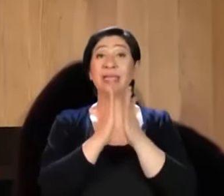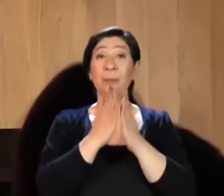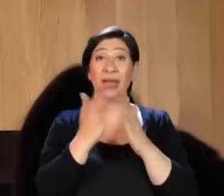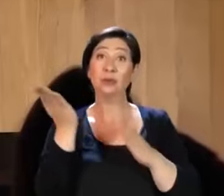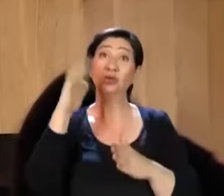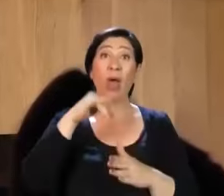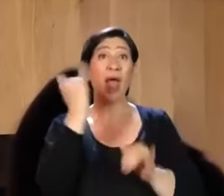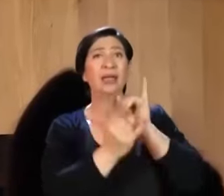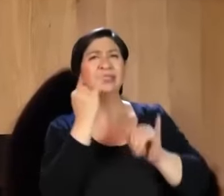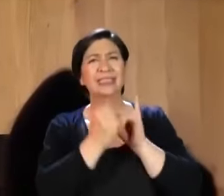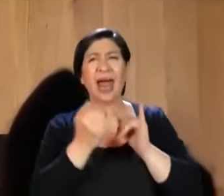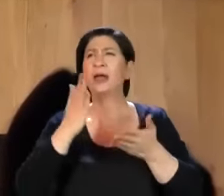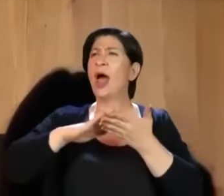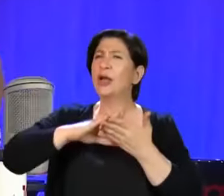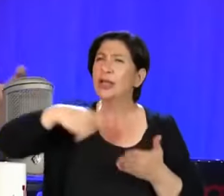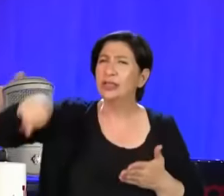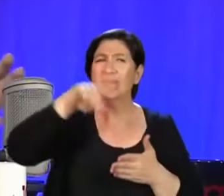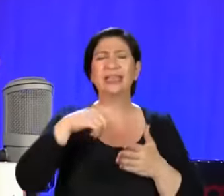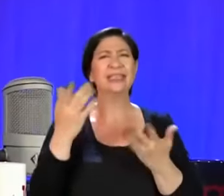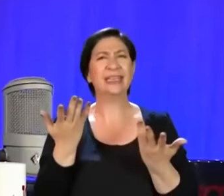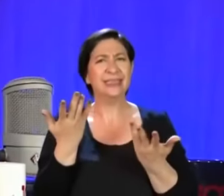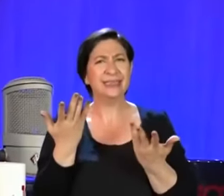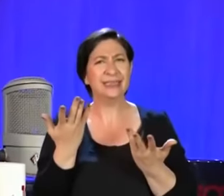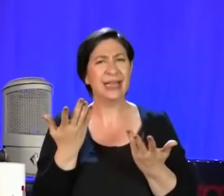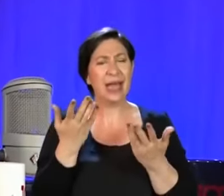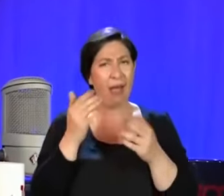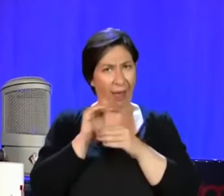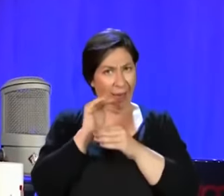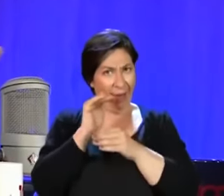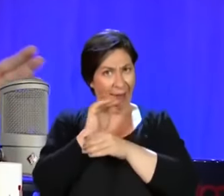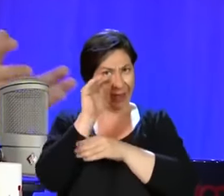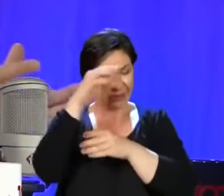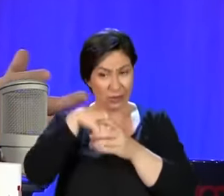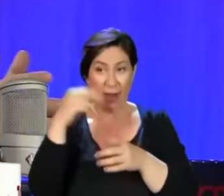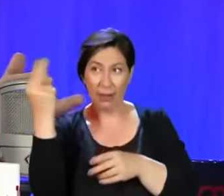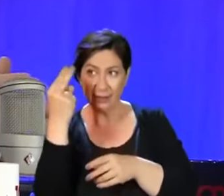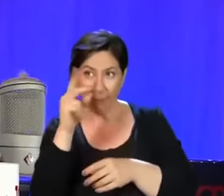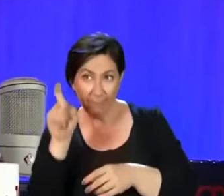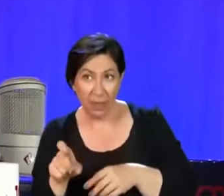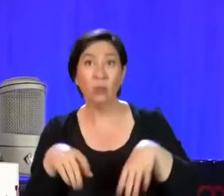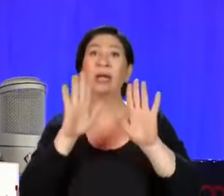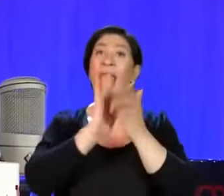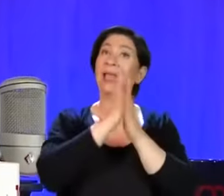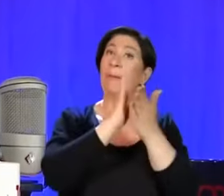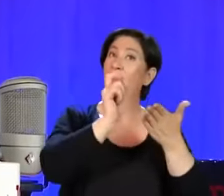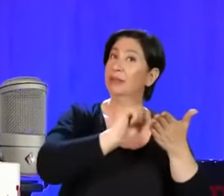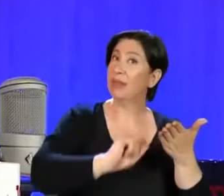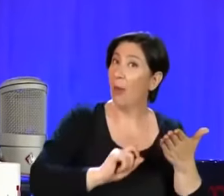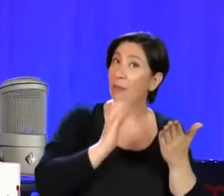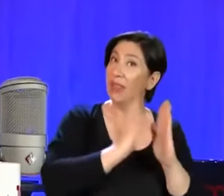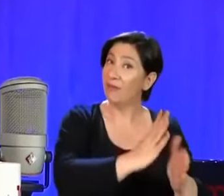ele lerle eşin dostun söyledikleriyle nasıl görüyorsun yani hayatını bir ressam olarak mı yönlendirmek istersin yoksa tekrar